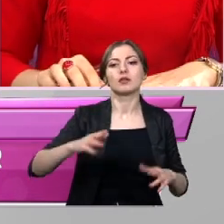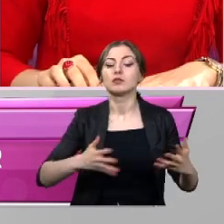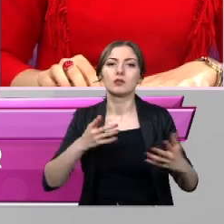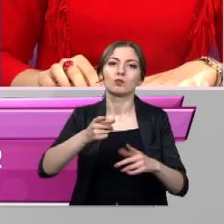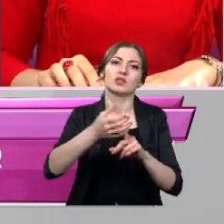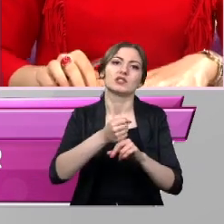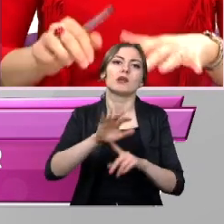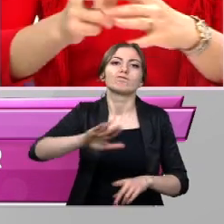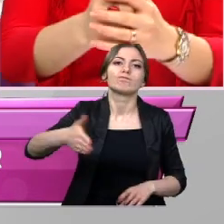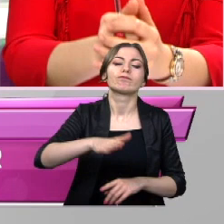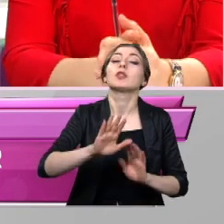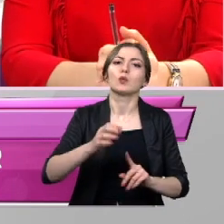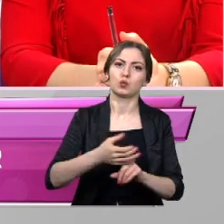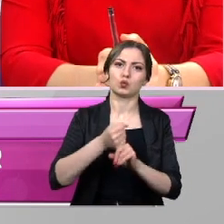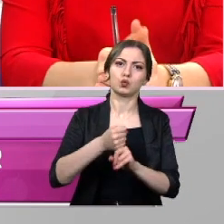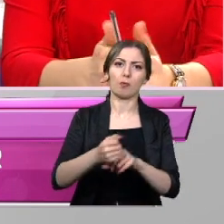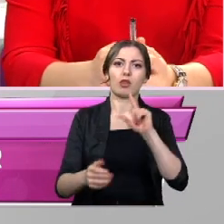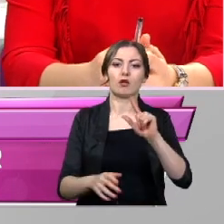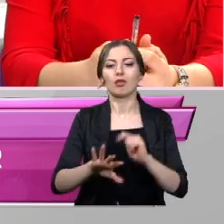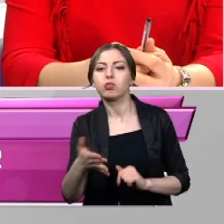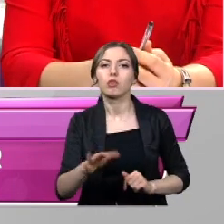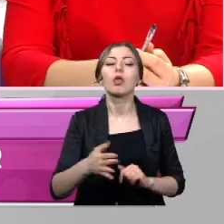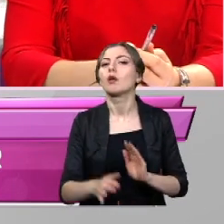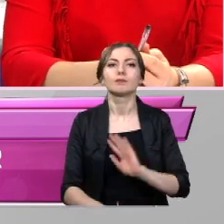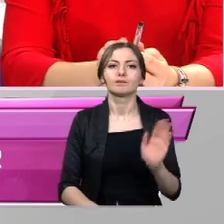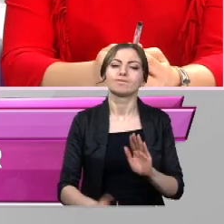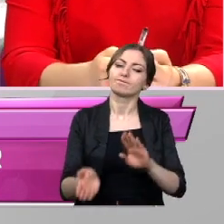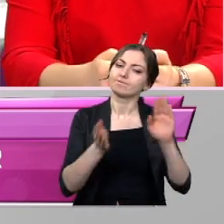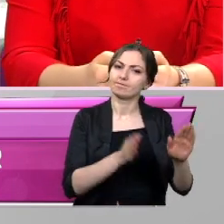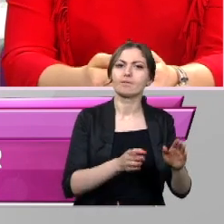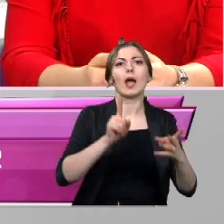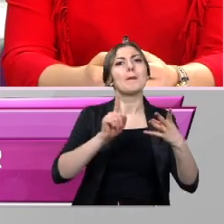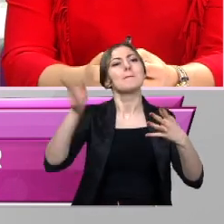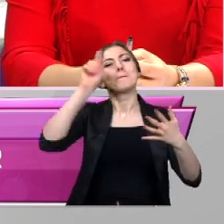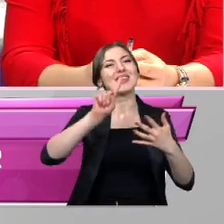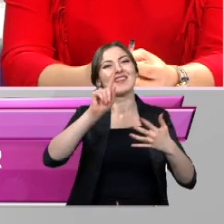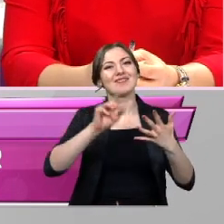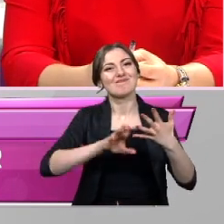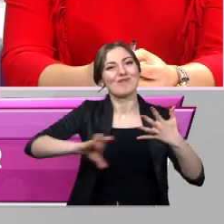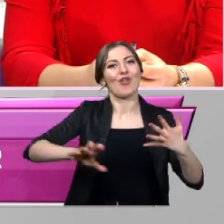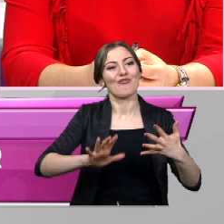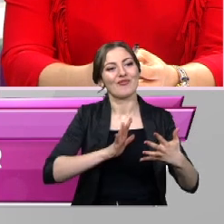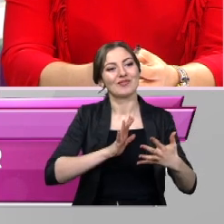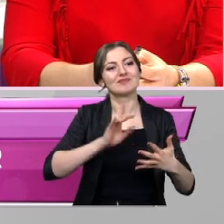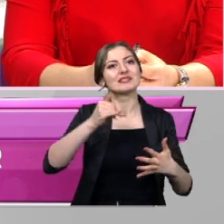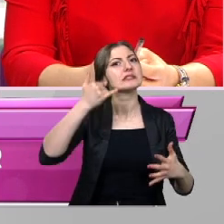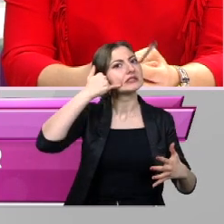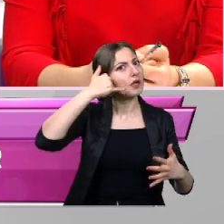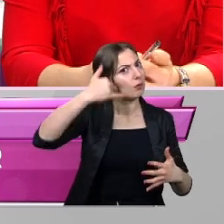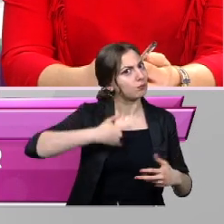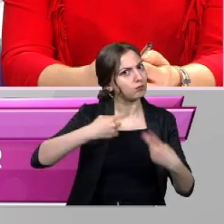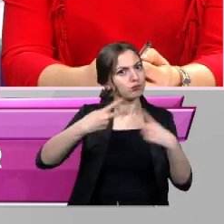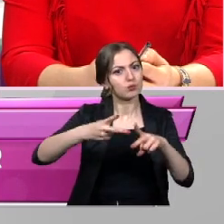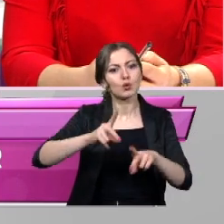bu da bir tutarsınız nerede olmak lazım bir maddemiz daha var Onu da ekranları getirelim Bu arada sesinizde bize duyurabilirsiniz